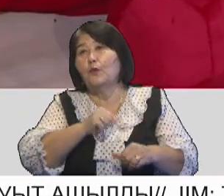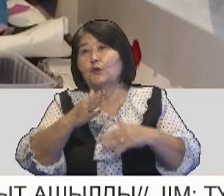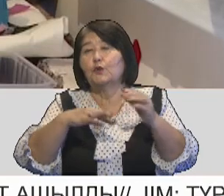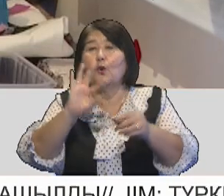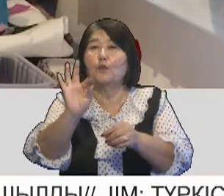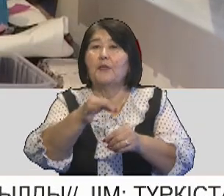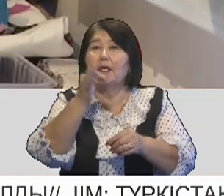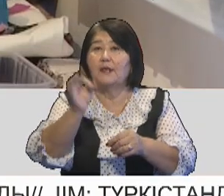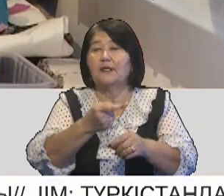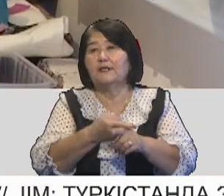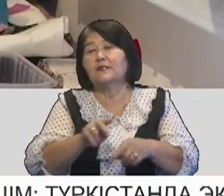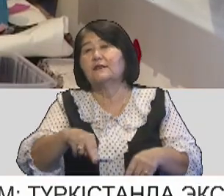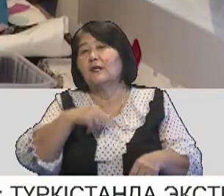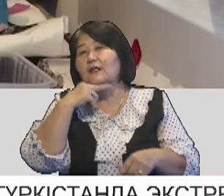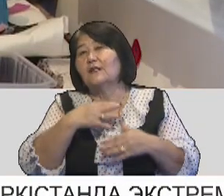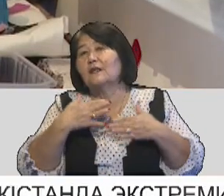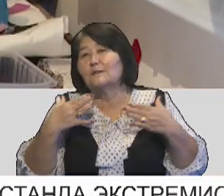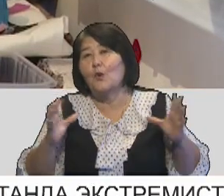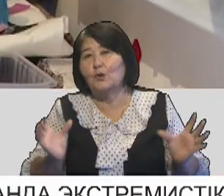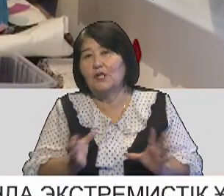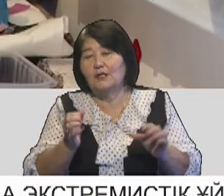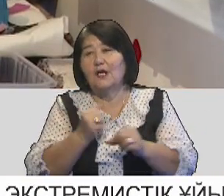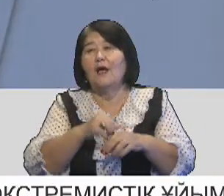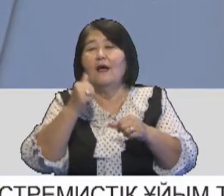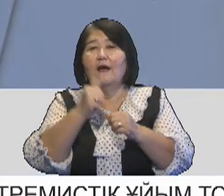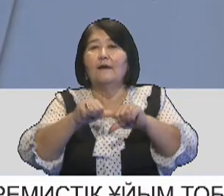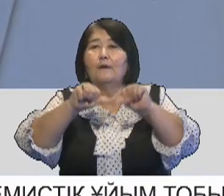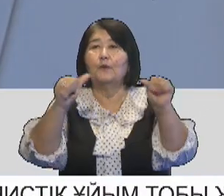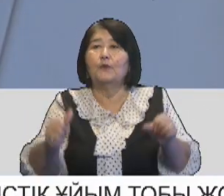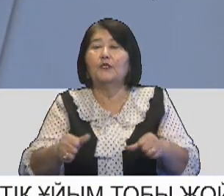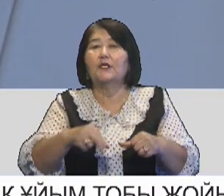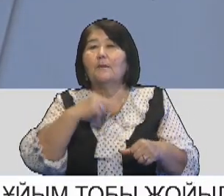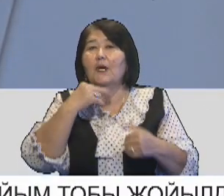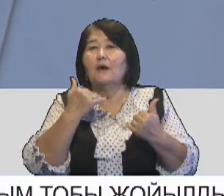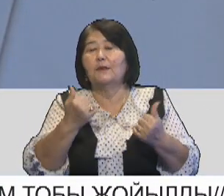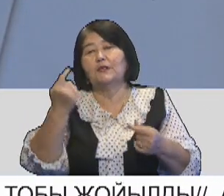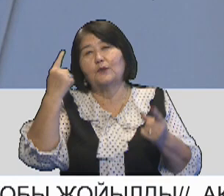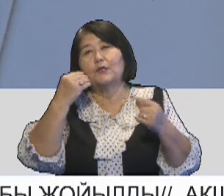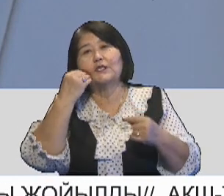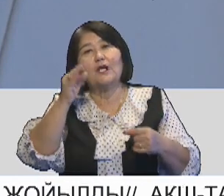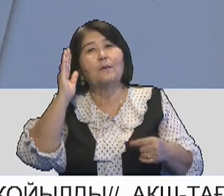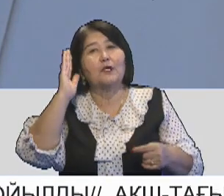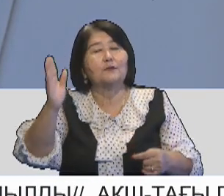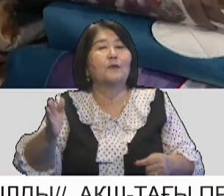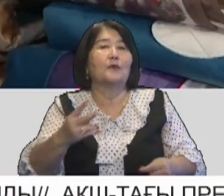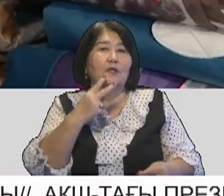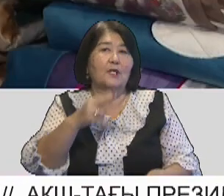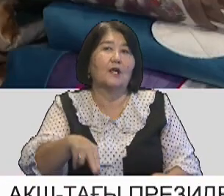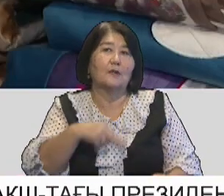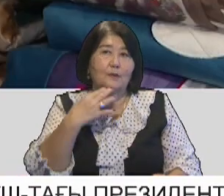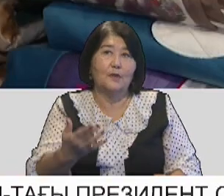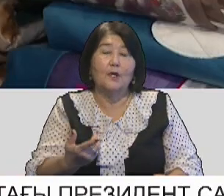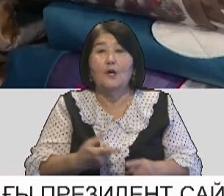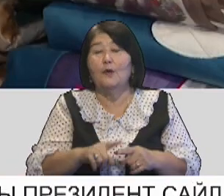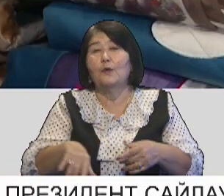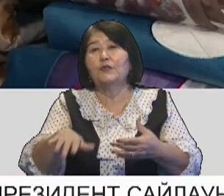кестелеп, ыстық ықыласпен жасайды. Әр өрнектің мағынасына мән беріп, туындысының сапалы болғанына көңіл бөледі. Осындай